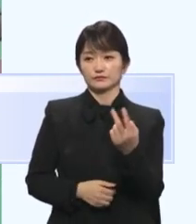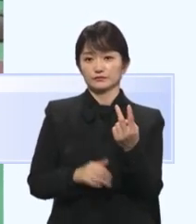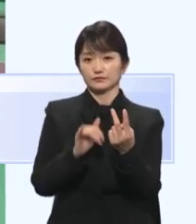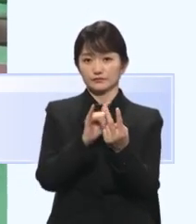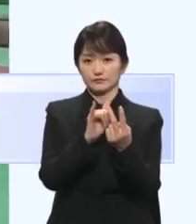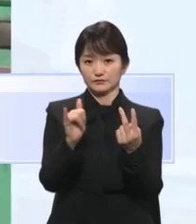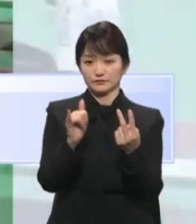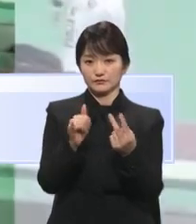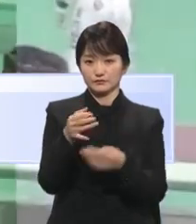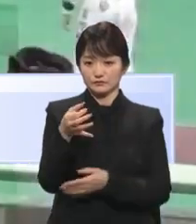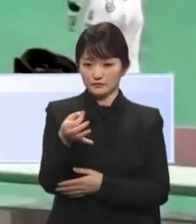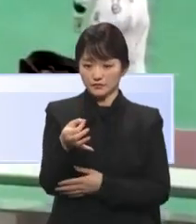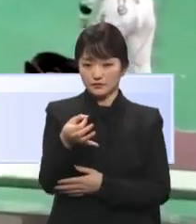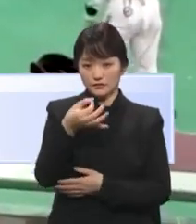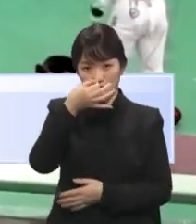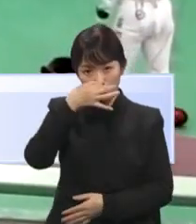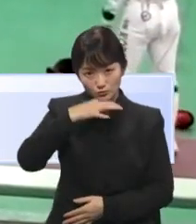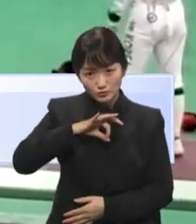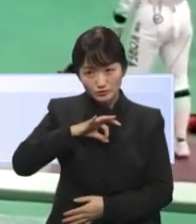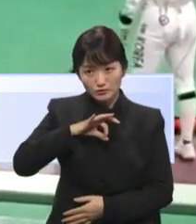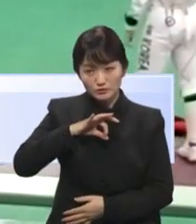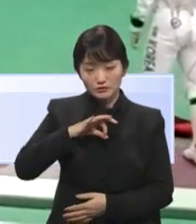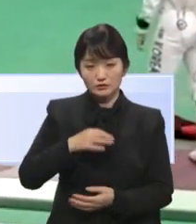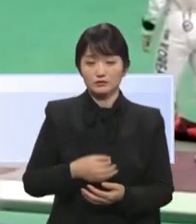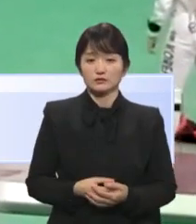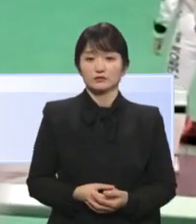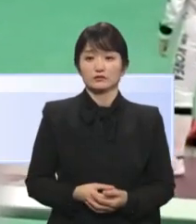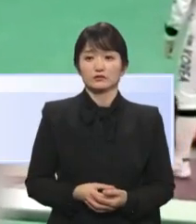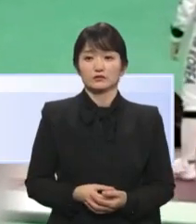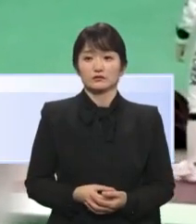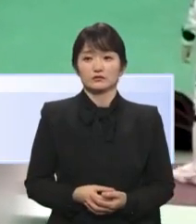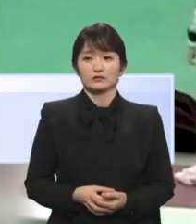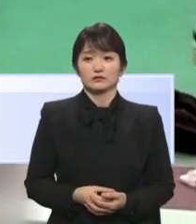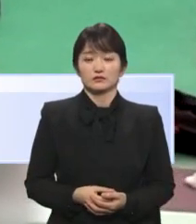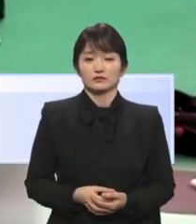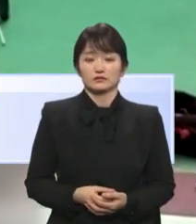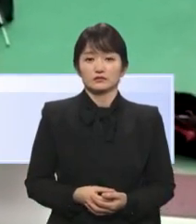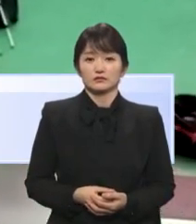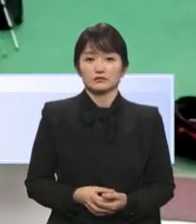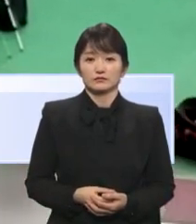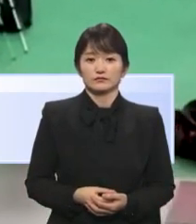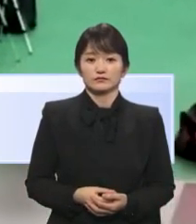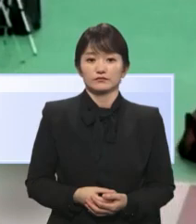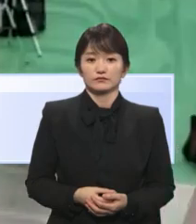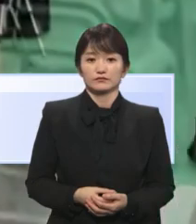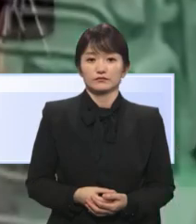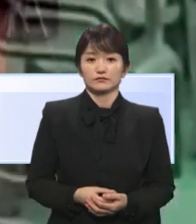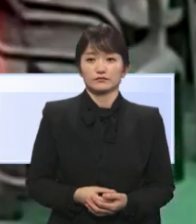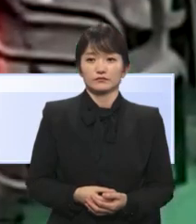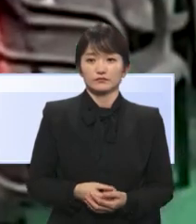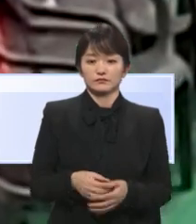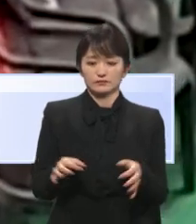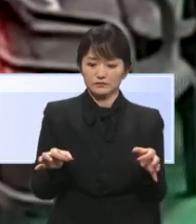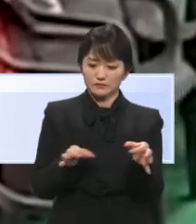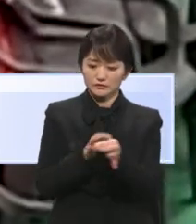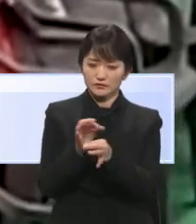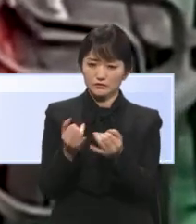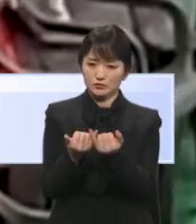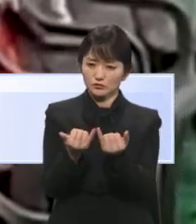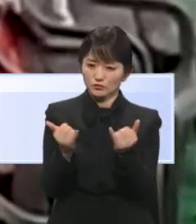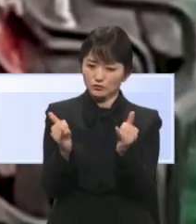어떤 경제적 수익에 대한 어떤 뭐 일명 뭐 속진 경제적 공동체라는 얘기 많이 하잖아요 혹시나 그런 것들이